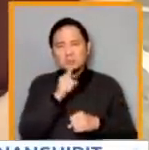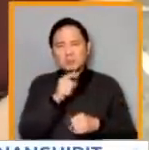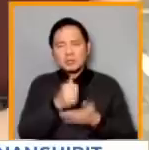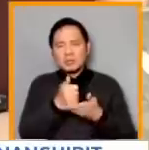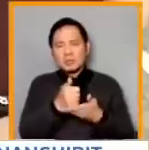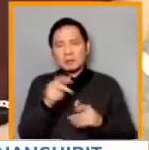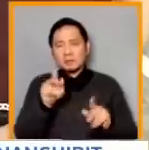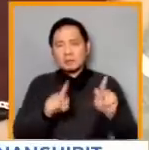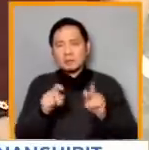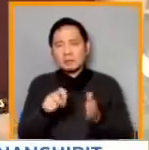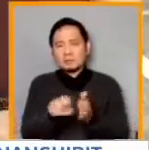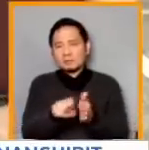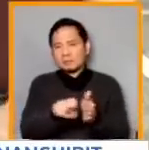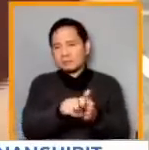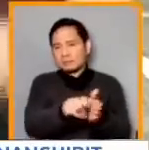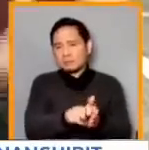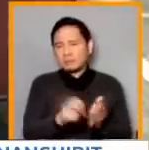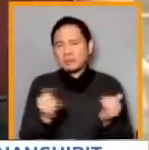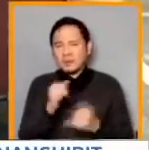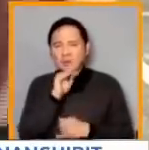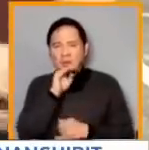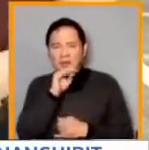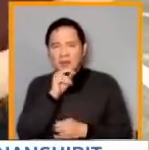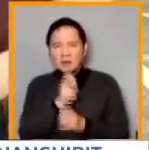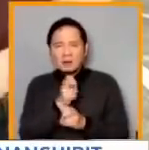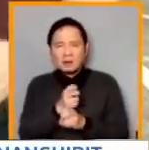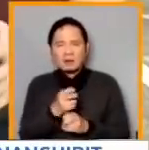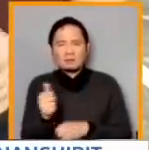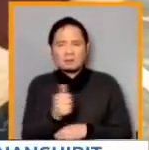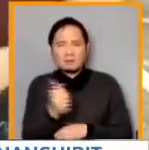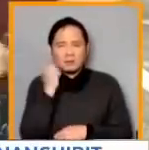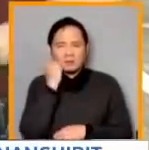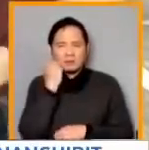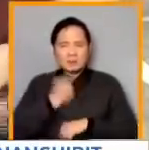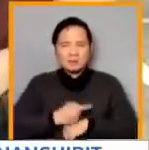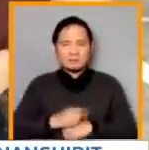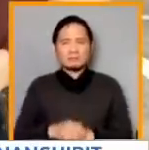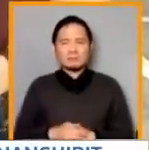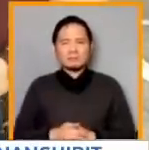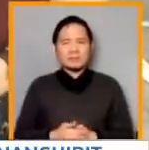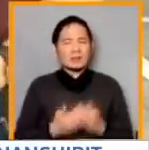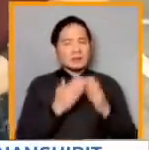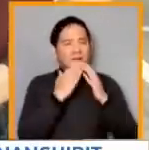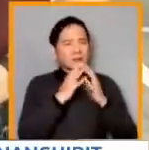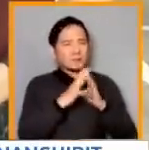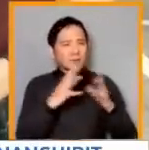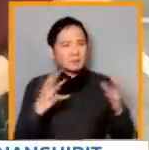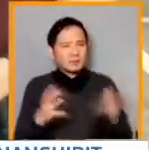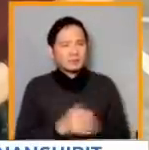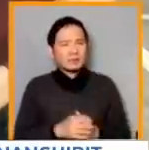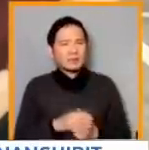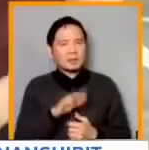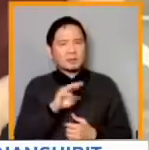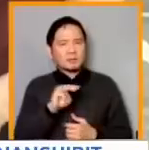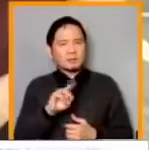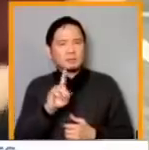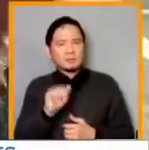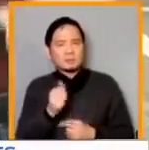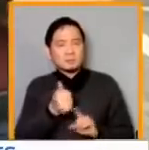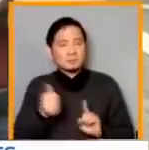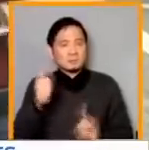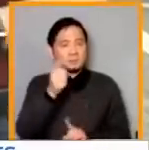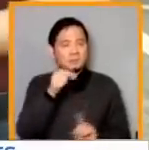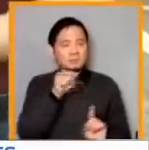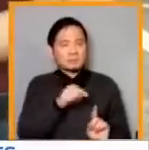mga pasahero na nahihirap ang makasakay o mag-commute sa araw-araw. At maraming pong salamat ang head po ng MMDA Commonwealth Special Traffic District,